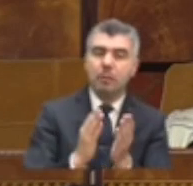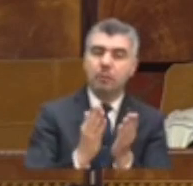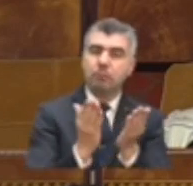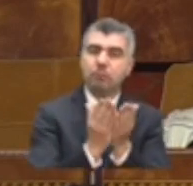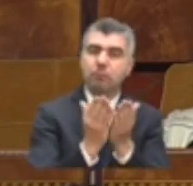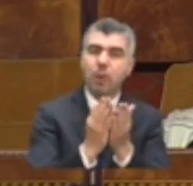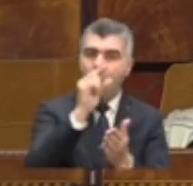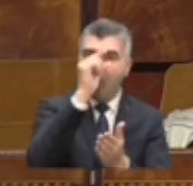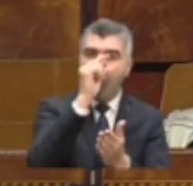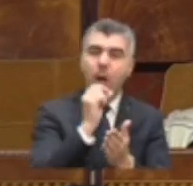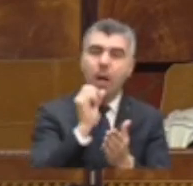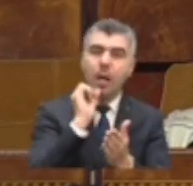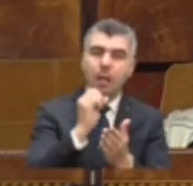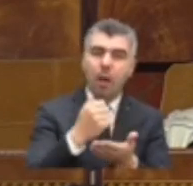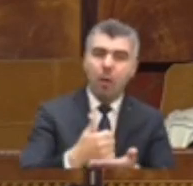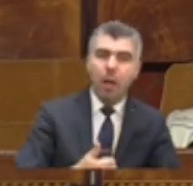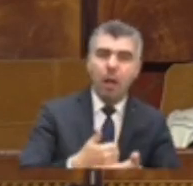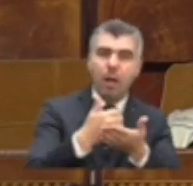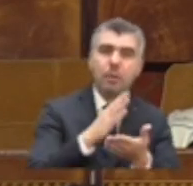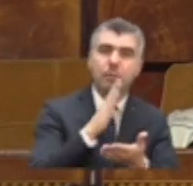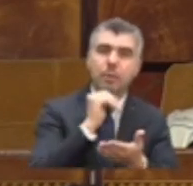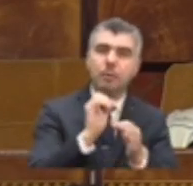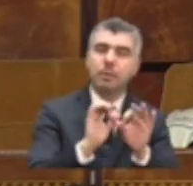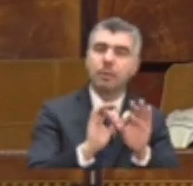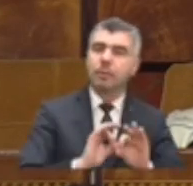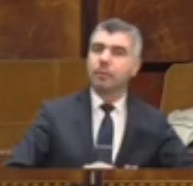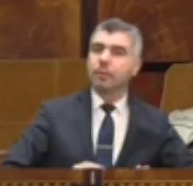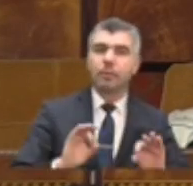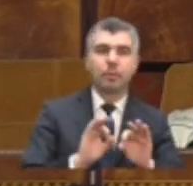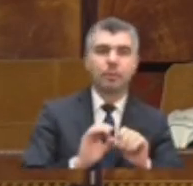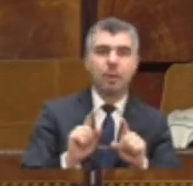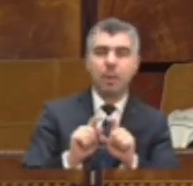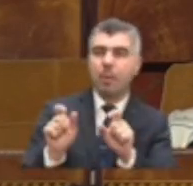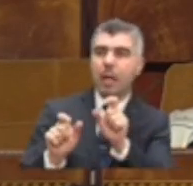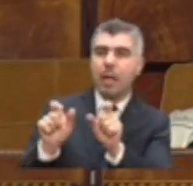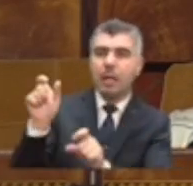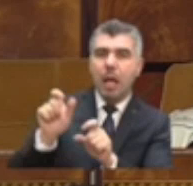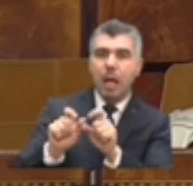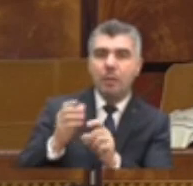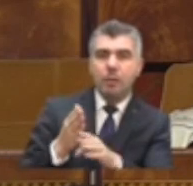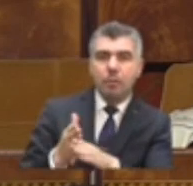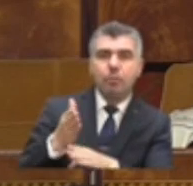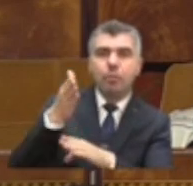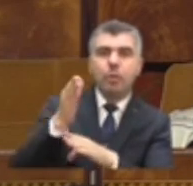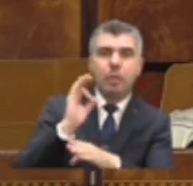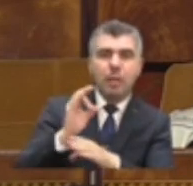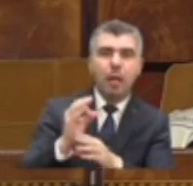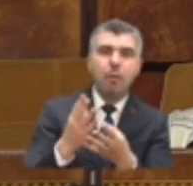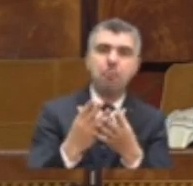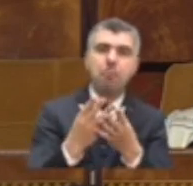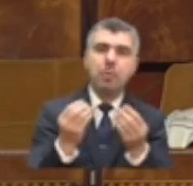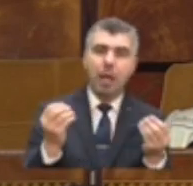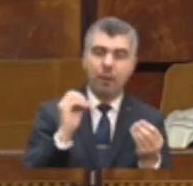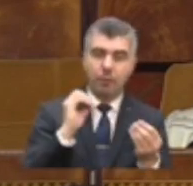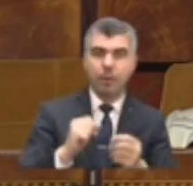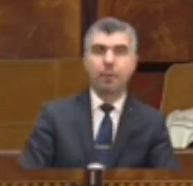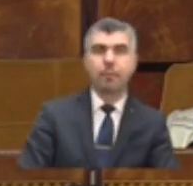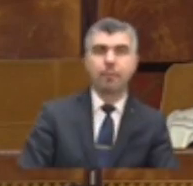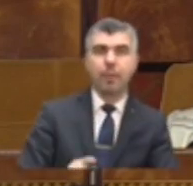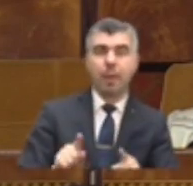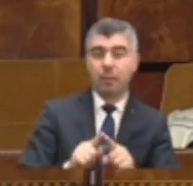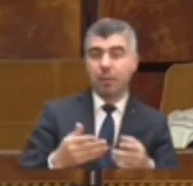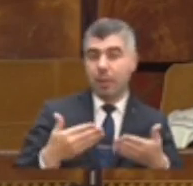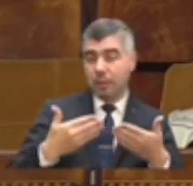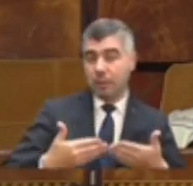لا منحه ولا شي حاجه، يعني كيتسناو دوك المواطنين حتى يمشيو للزرود ولا كما نقولوا الوليمات غادي يدوروا معاهم. ومع الاسف